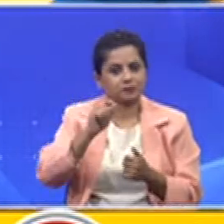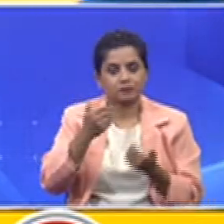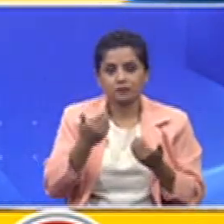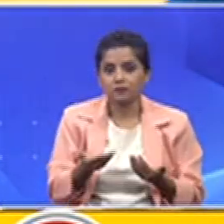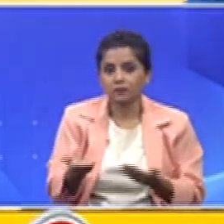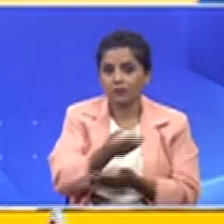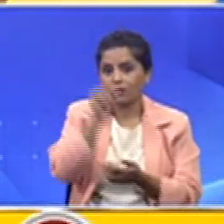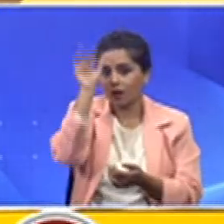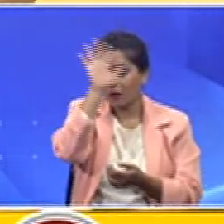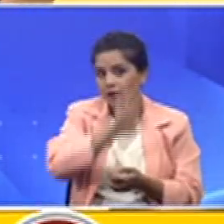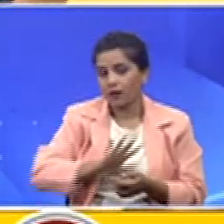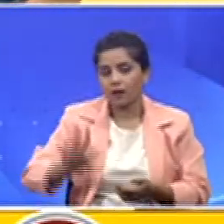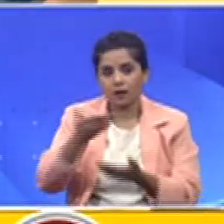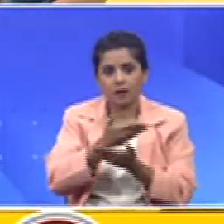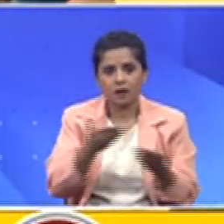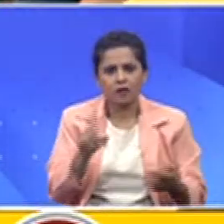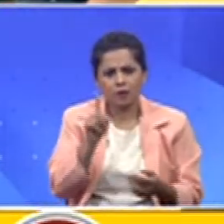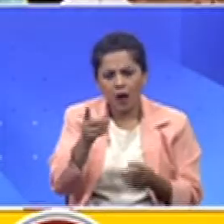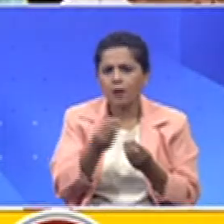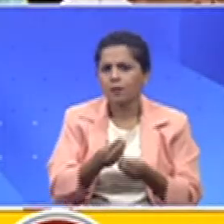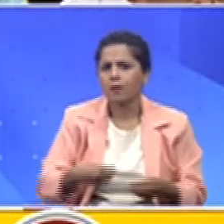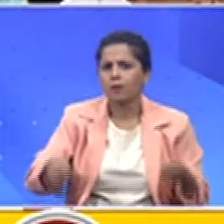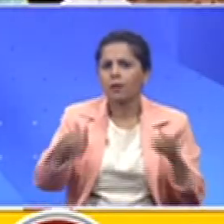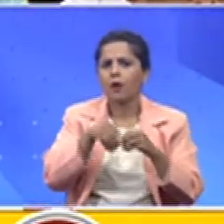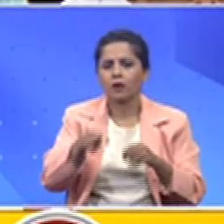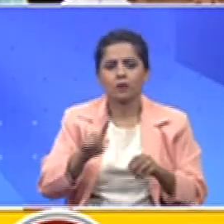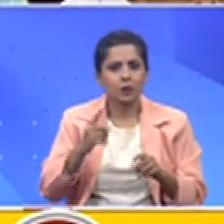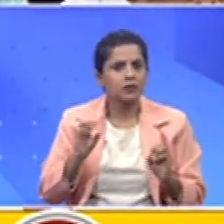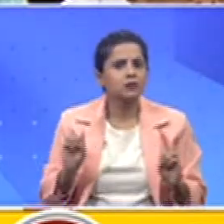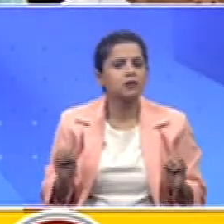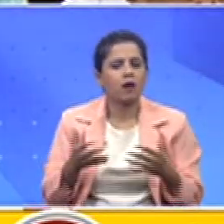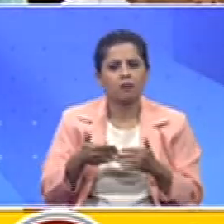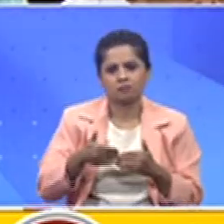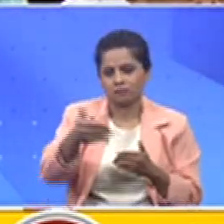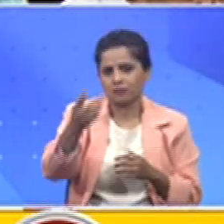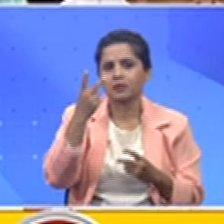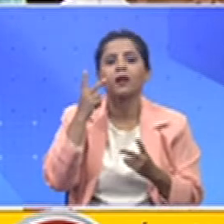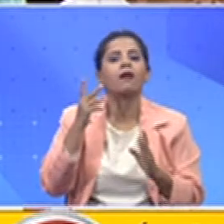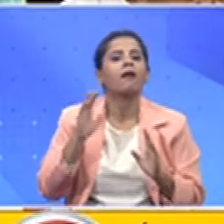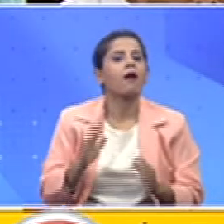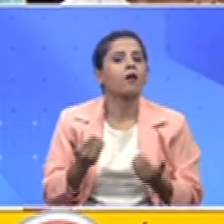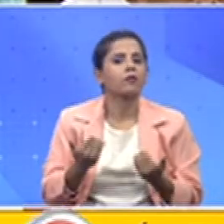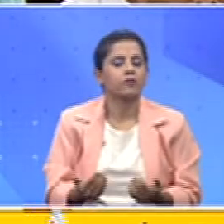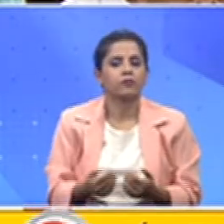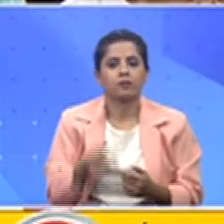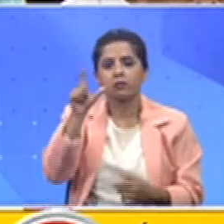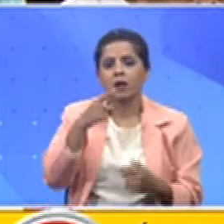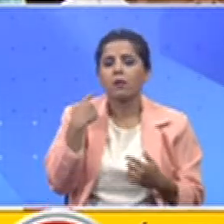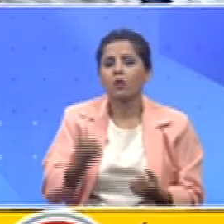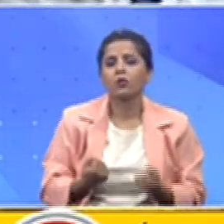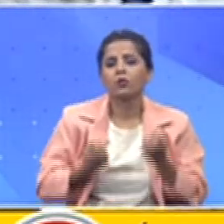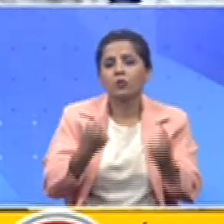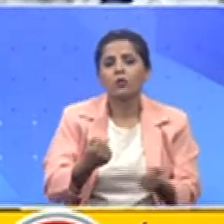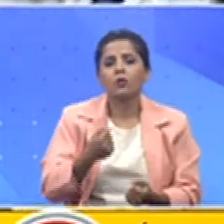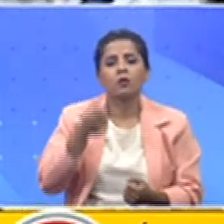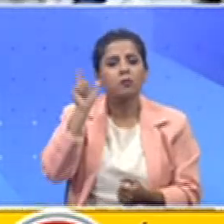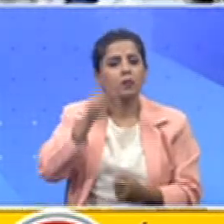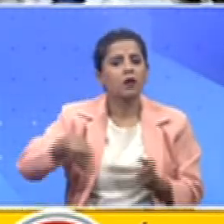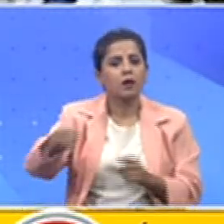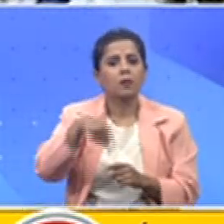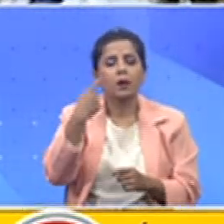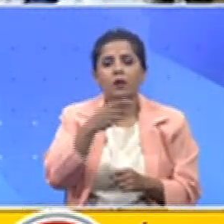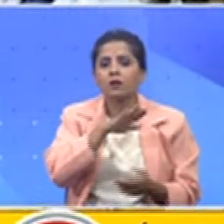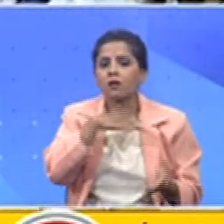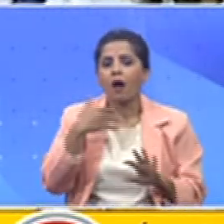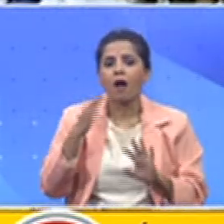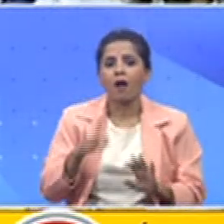देश में एक और बड़े अभियान की शुरुआत होने जा रही है। शहीद वीर वीरांगनाओं को सम्मान